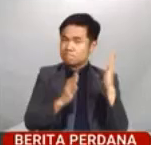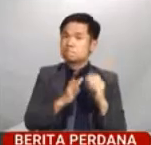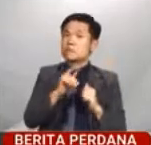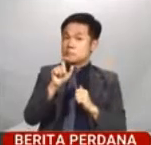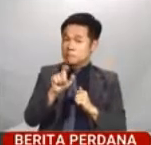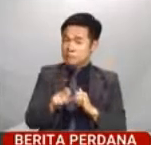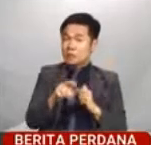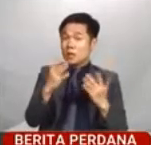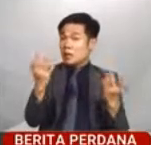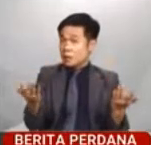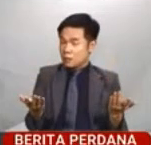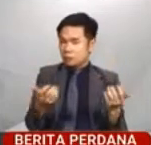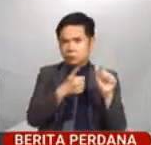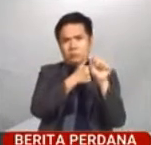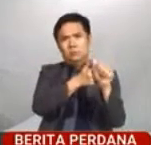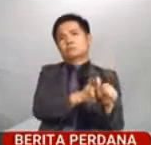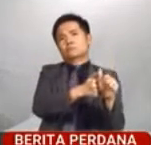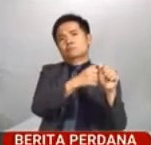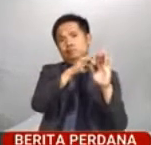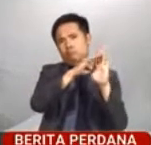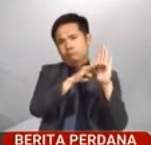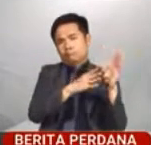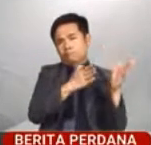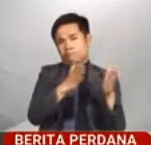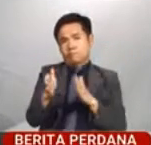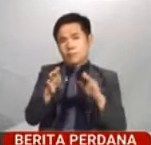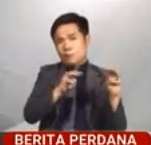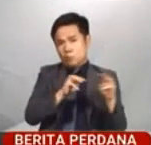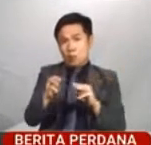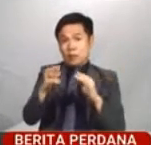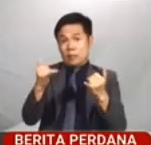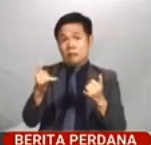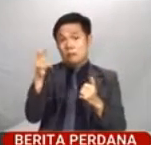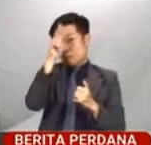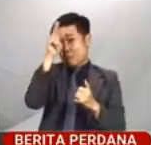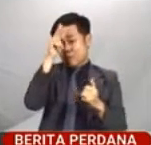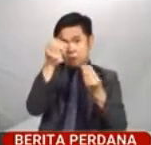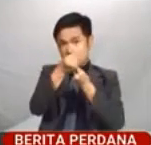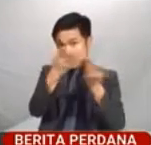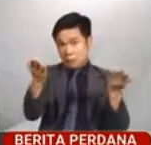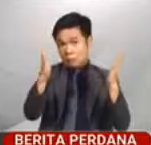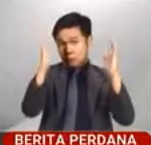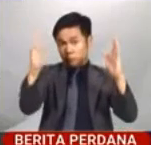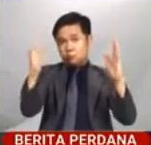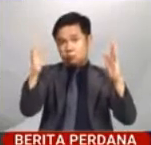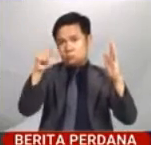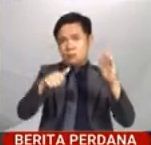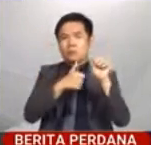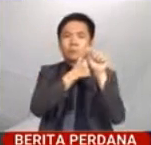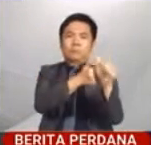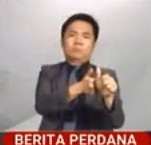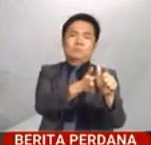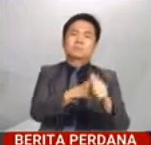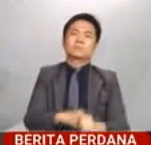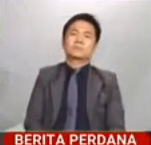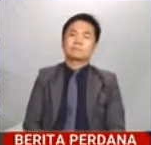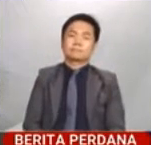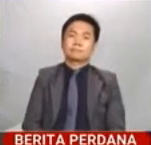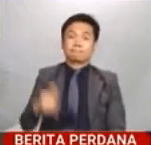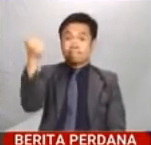ini dengan mematuhi perintah kawalan pergerakan yang diumumkan kerajaan presiden